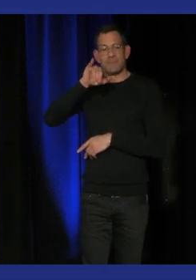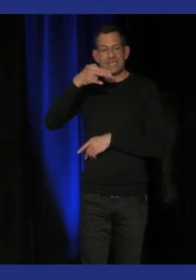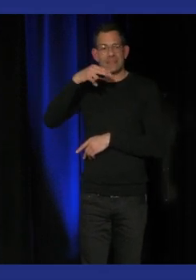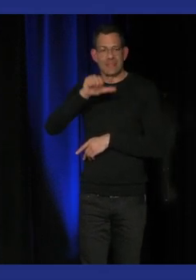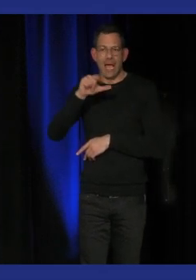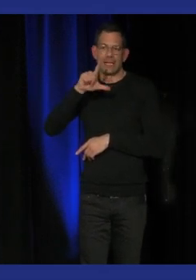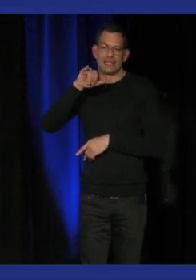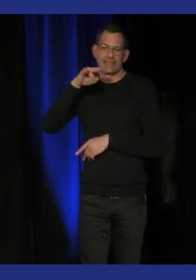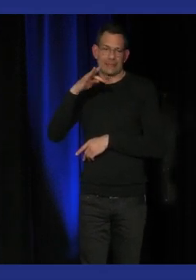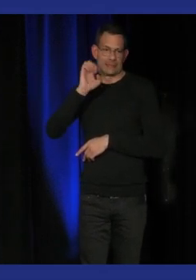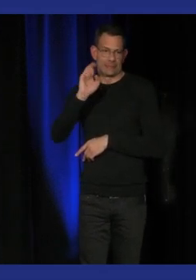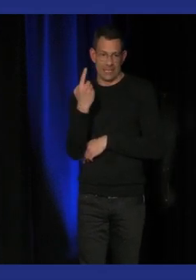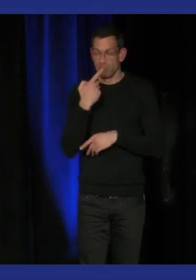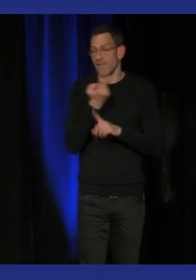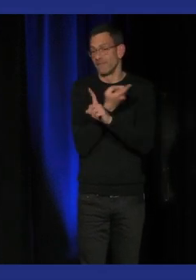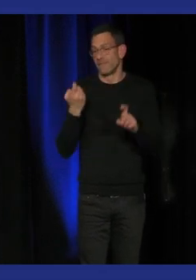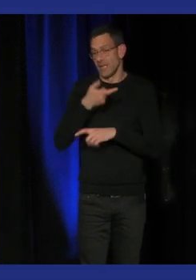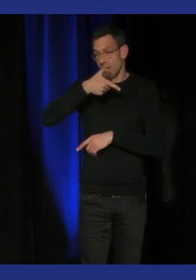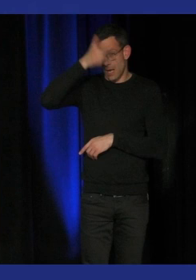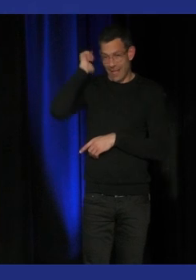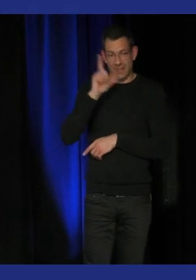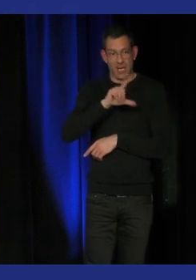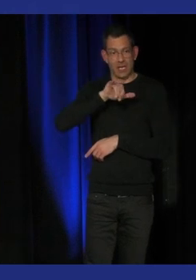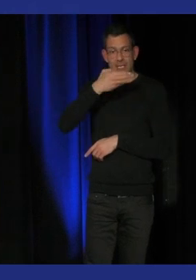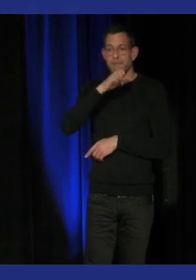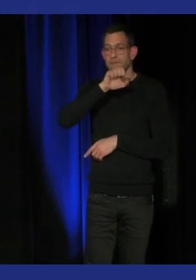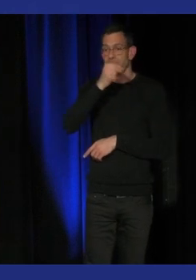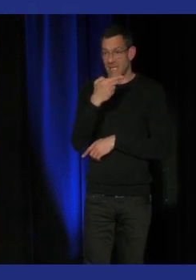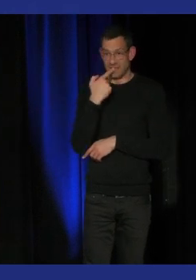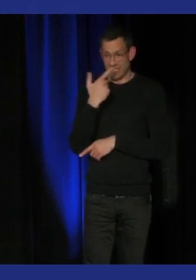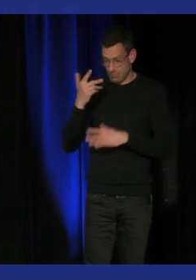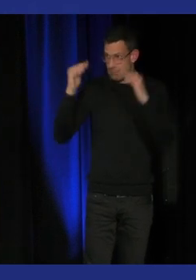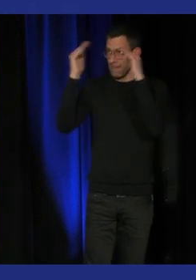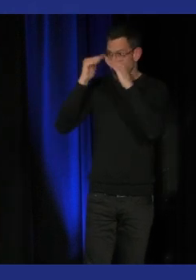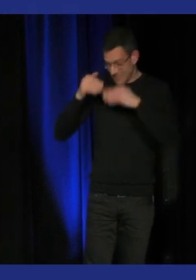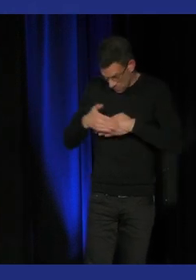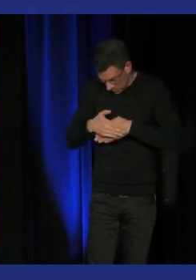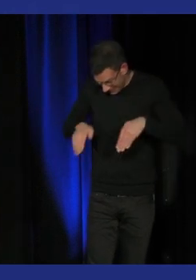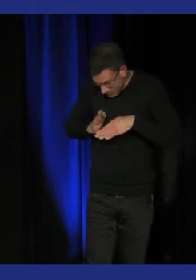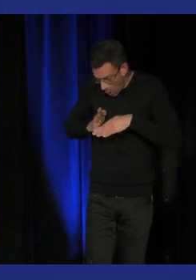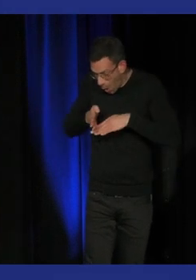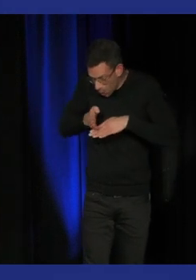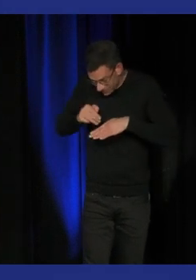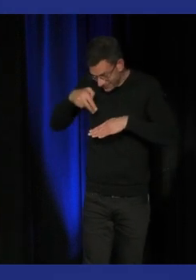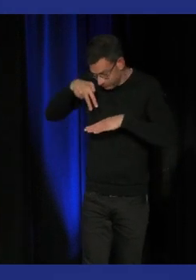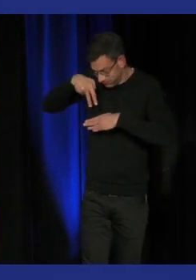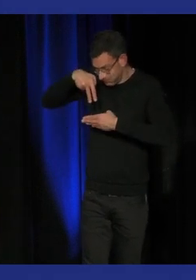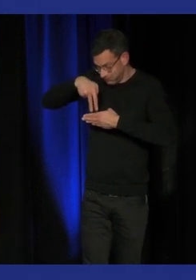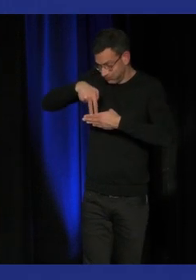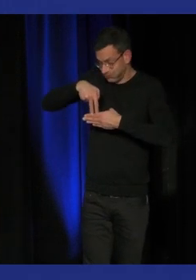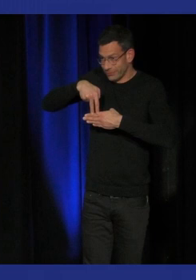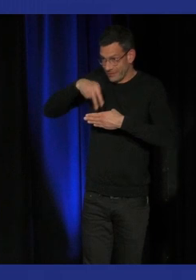limen », qui veut dire le seuil de la maison. Donc on est sur le seuil, ni tout à fait à l'extérieur, ni tout à fait à